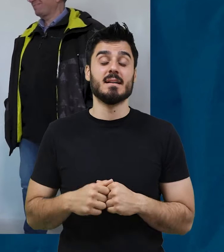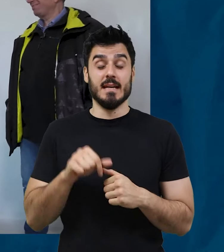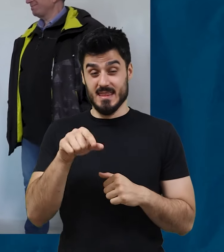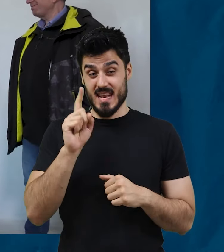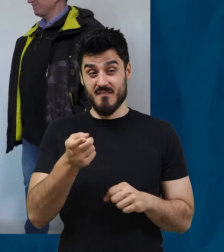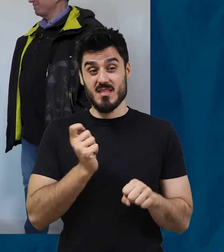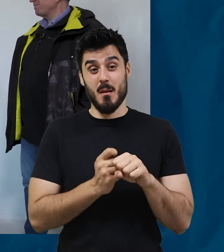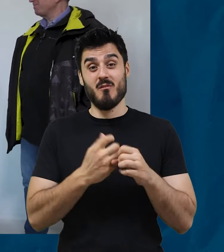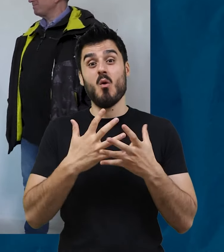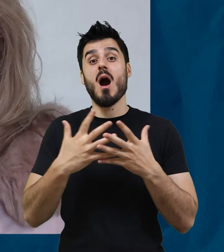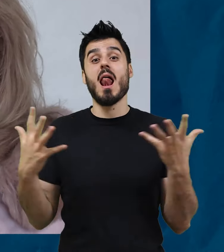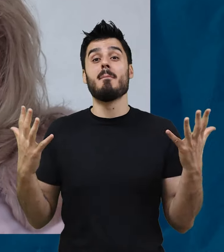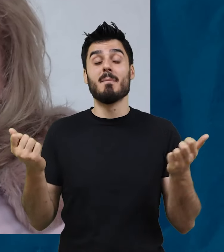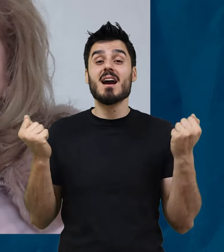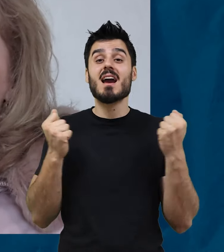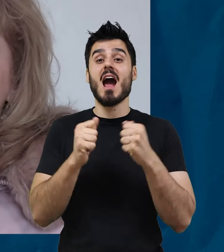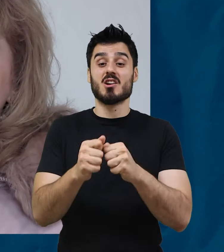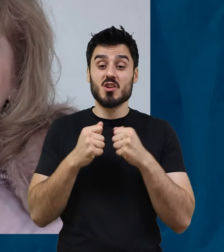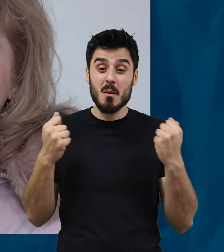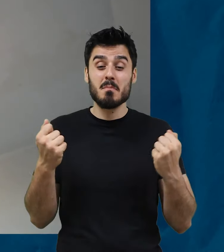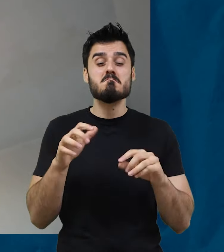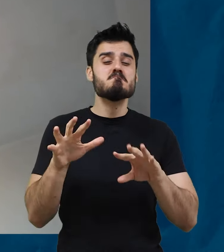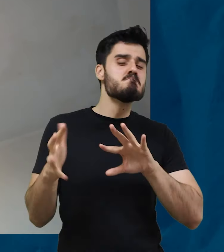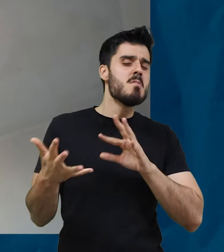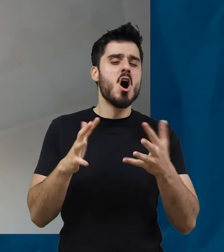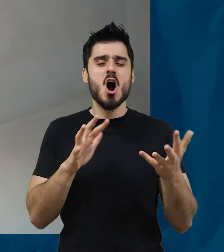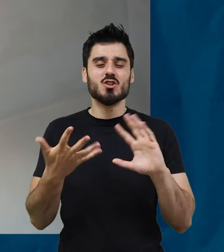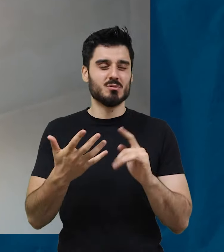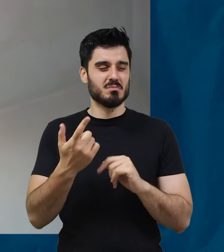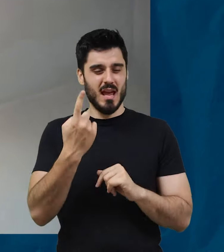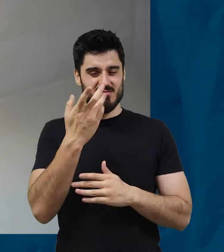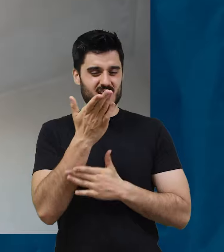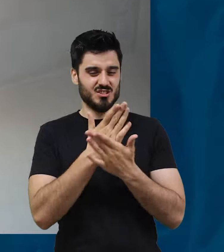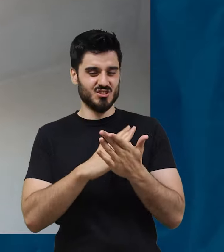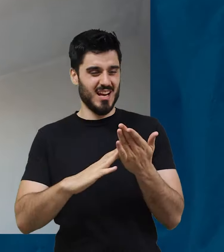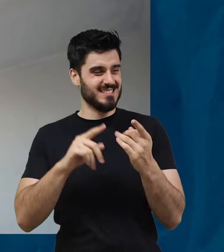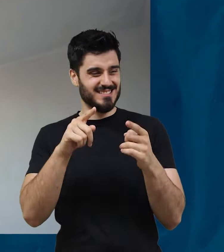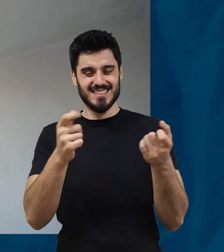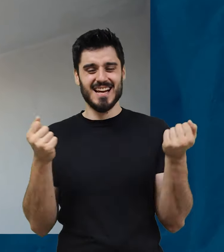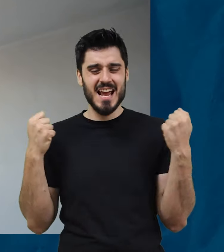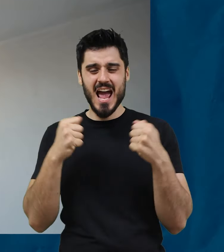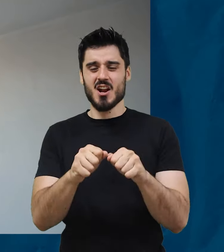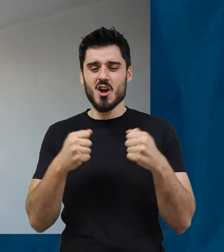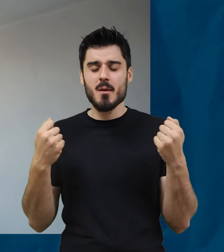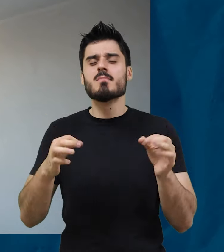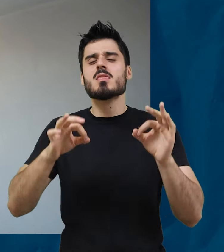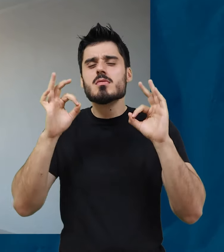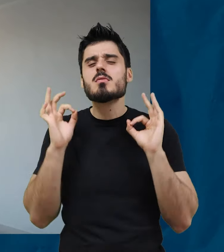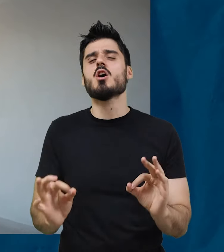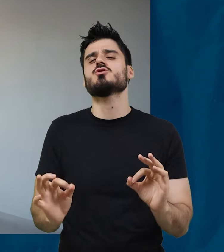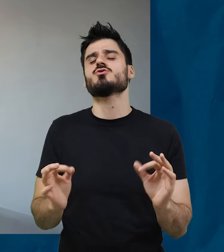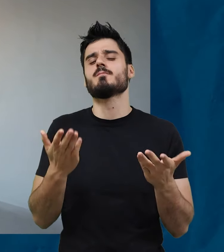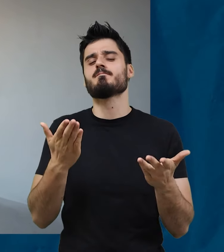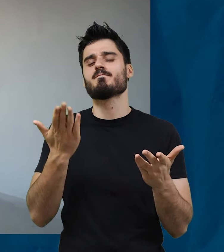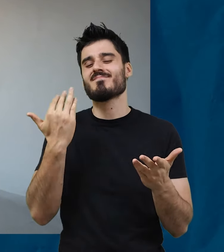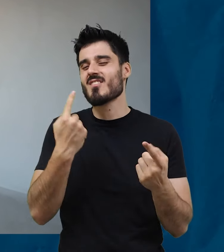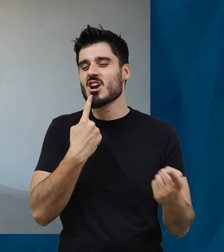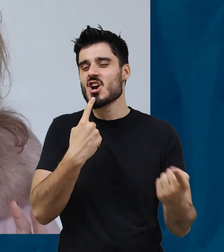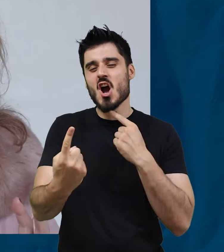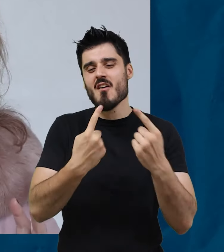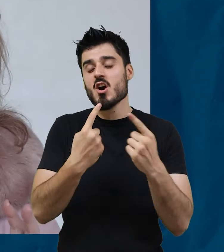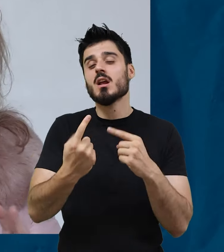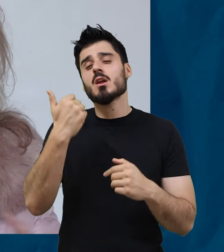гардероб, може би е добра идея в едната част на гардероба си мисля, точно за това, което коментирахме, че е